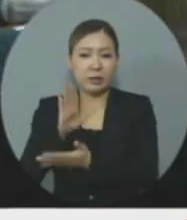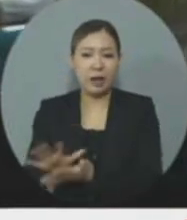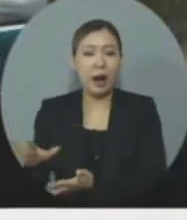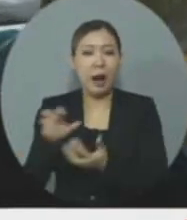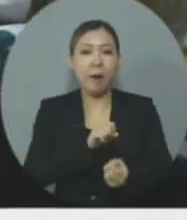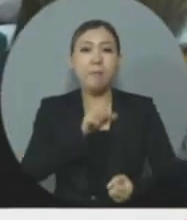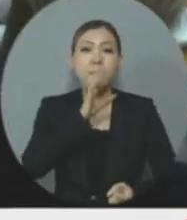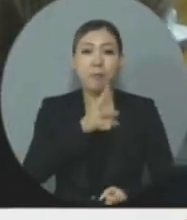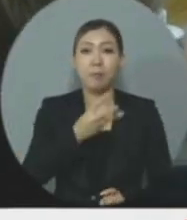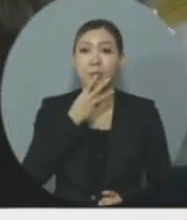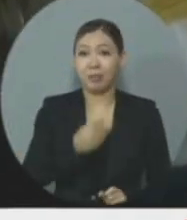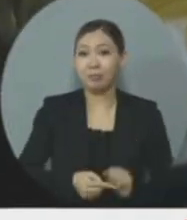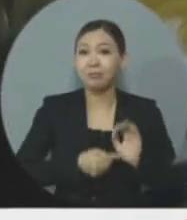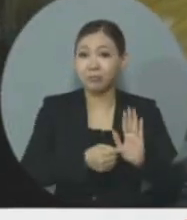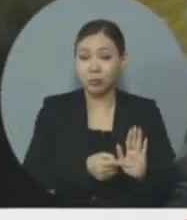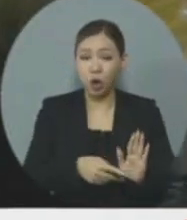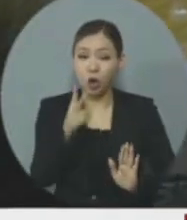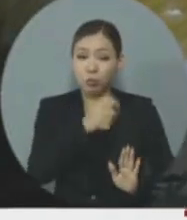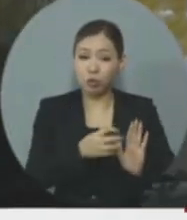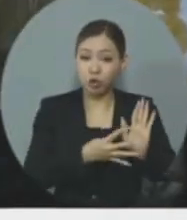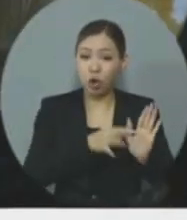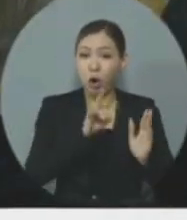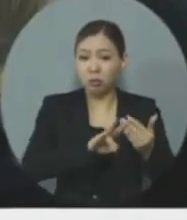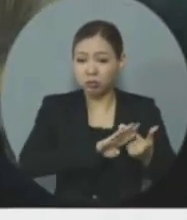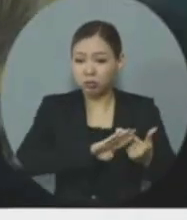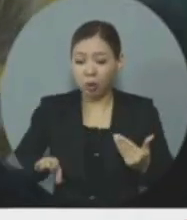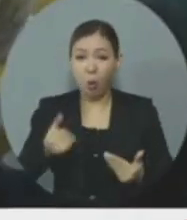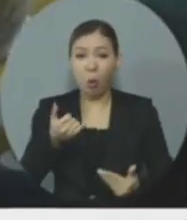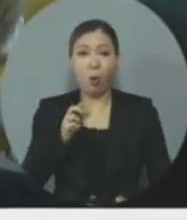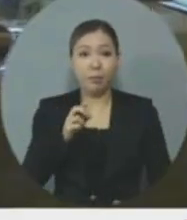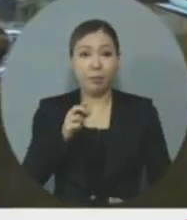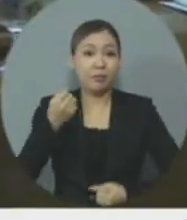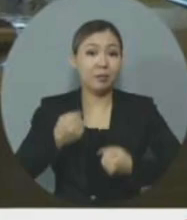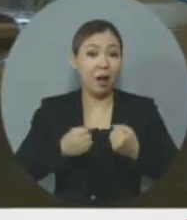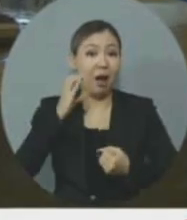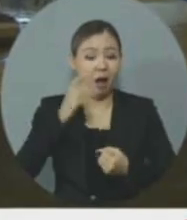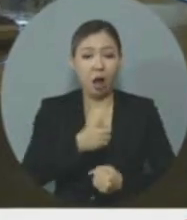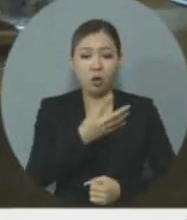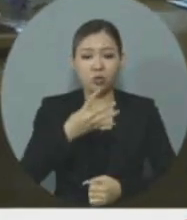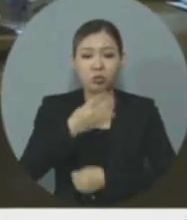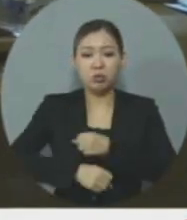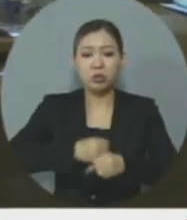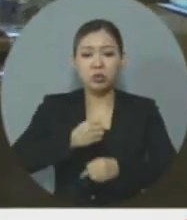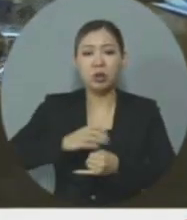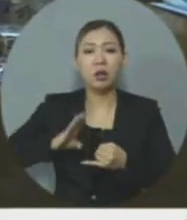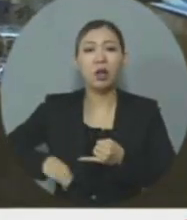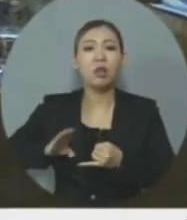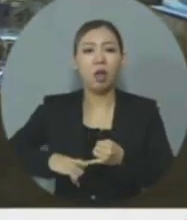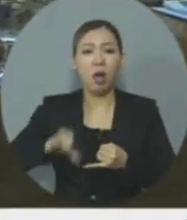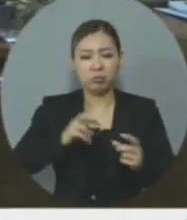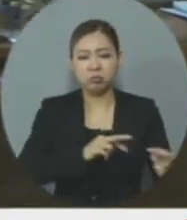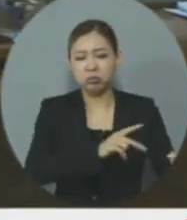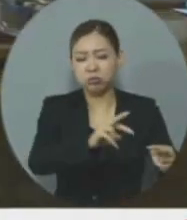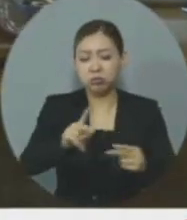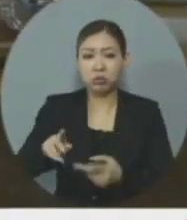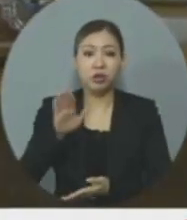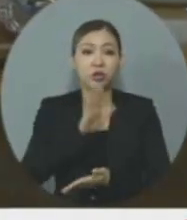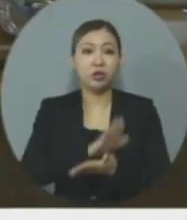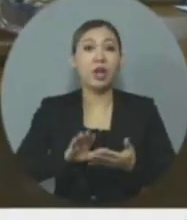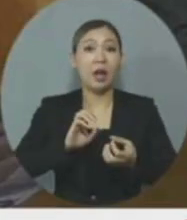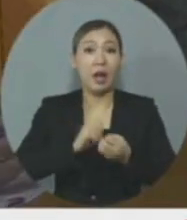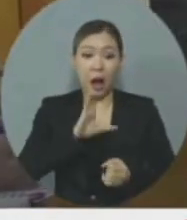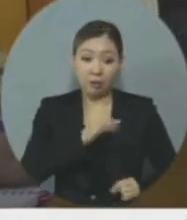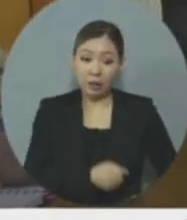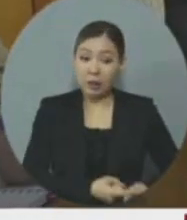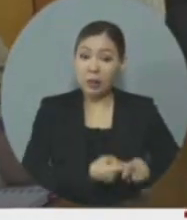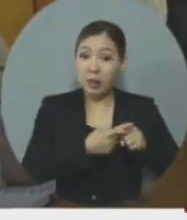байгааг болгосон. За ингэснээр 2009 оноос хойш нийслэл хотын нийтийн тээврт 14 жилийн дараа парк шинжилт бүрийг эхлэв юм а. За харин автобус нэмэгдлийн хэрэгээр терминал